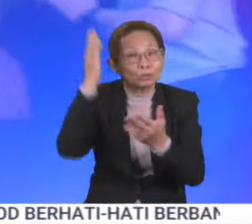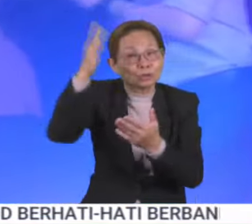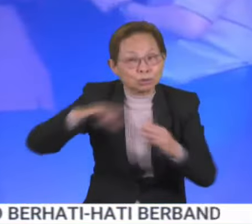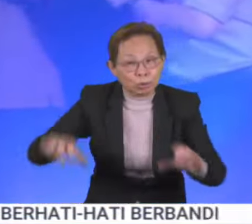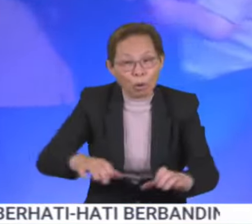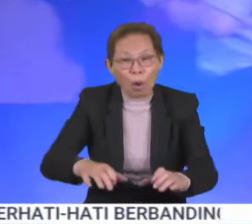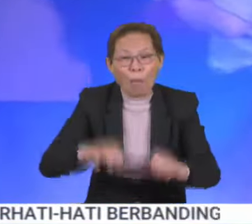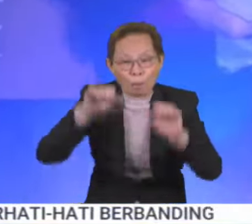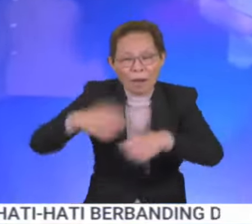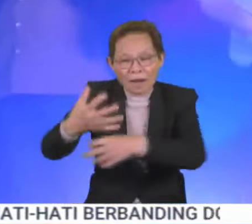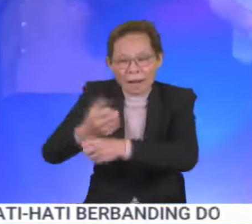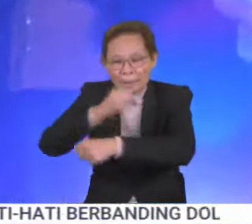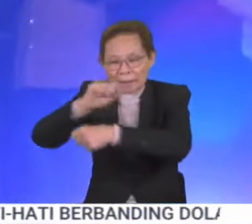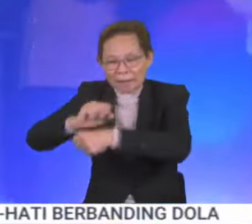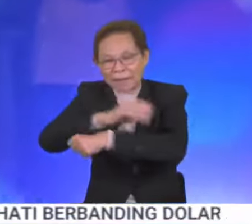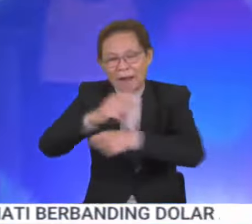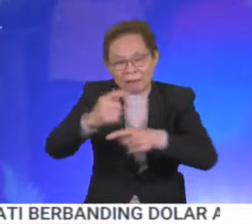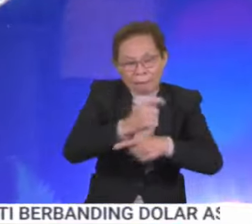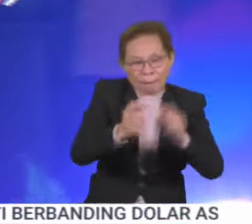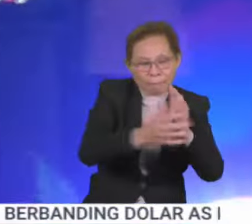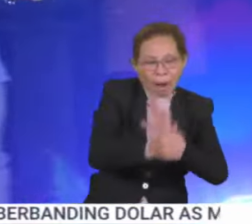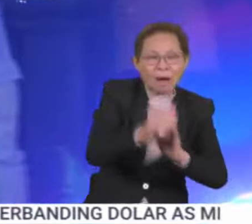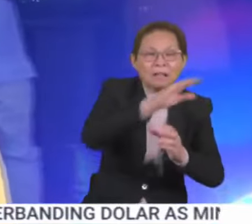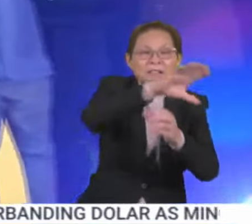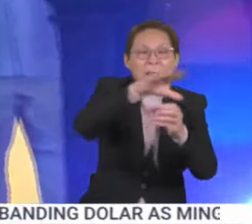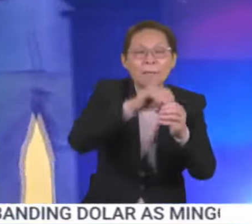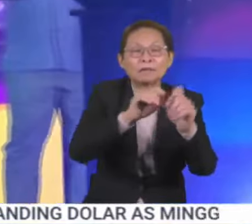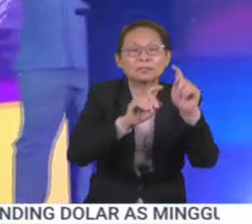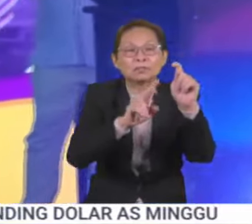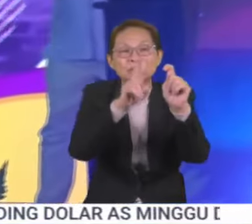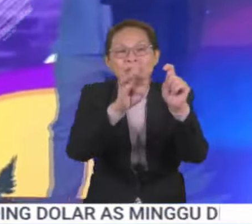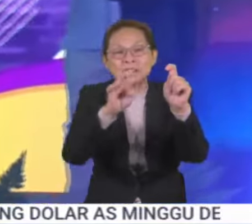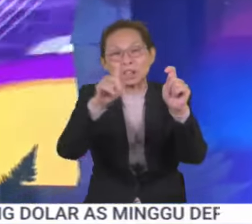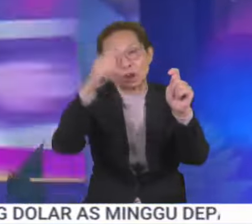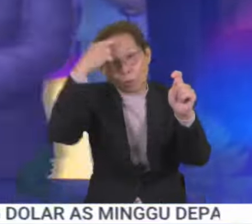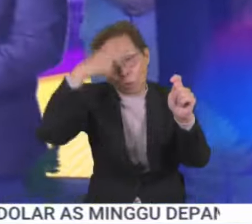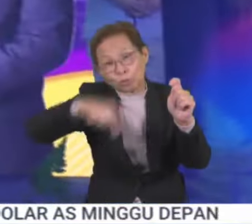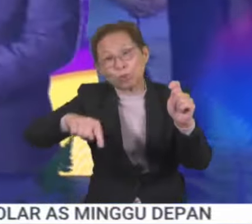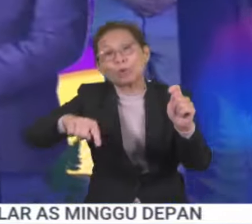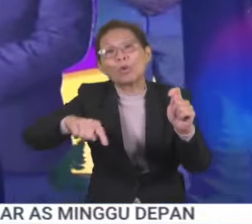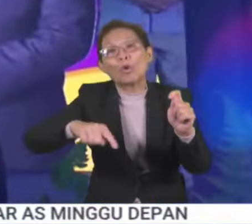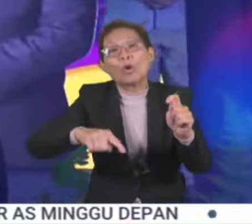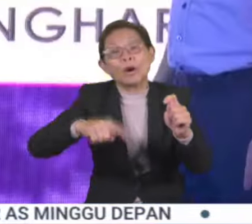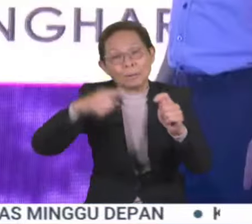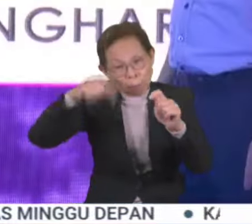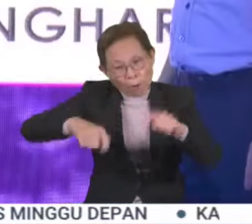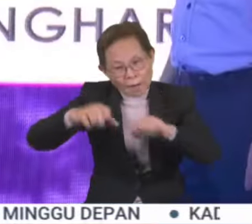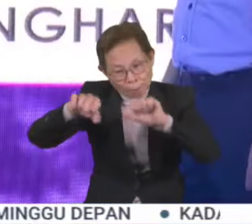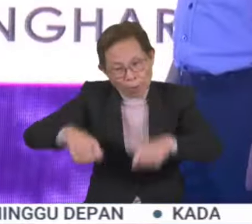kebolehparan dan latihan kemahiran termasuk tvet bagi memenuhi keperluan industri